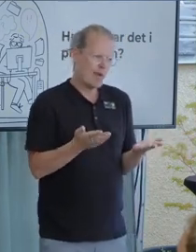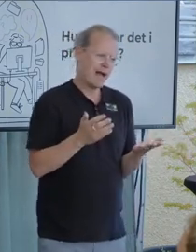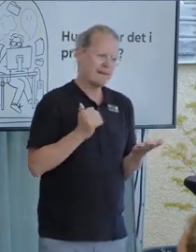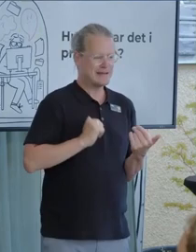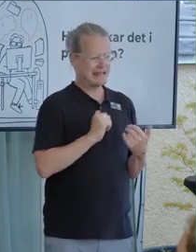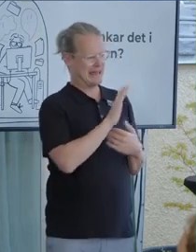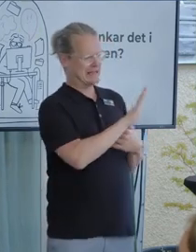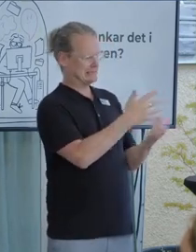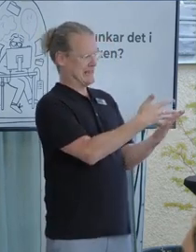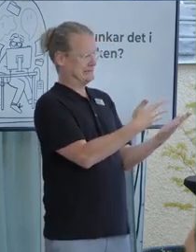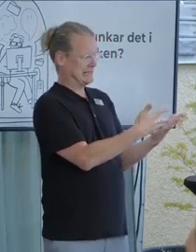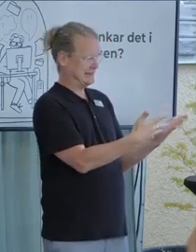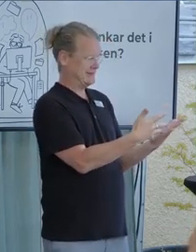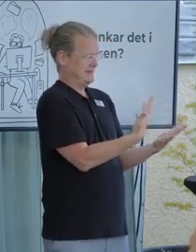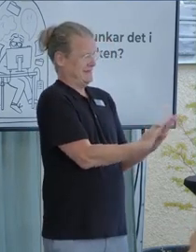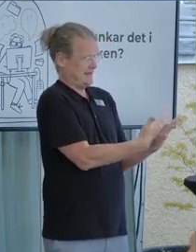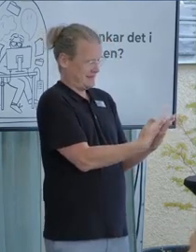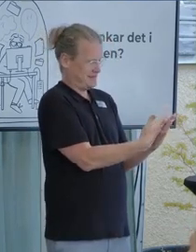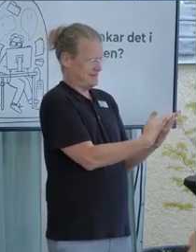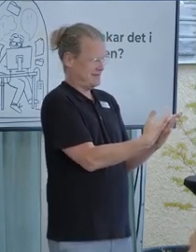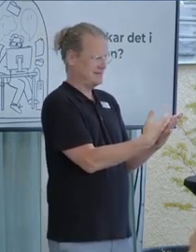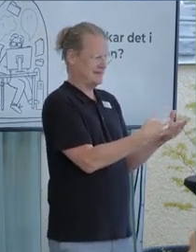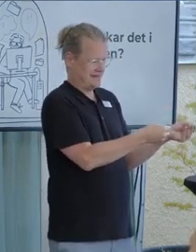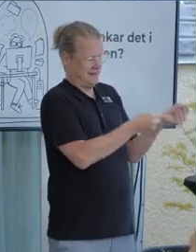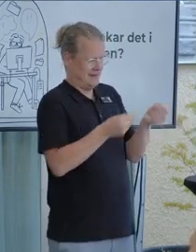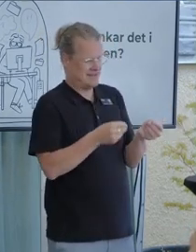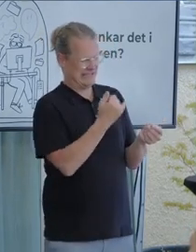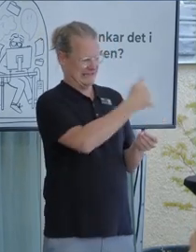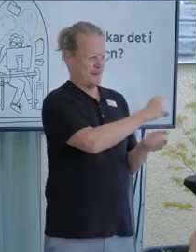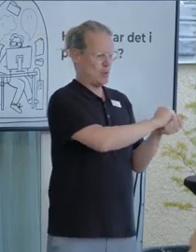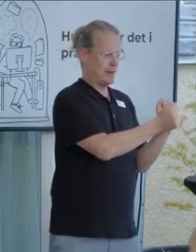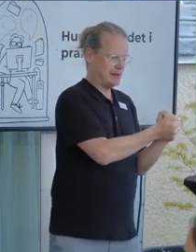kontextualisera resultaten. Och det gör att den typen av studier i så fall